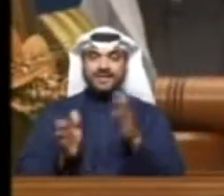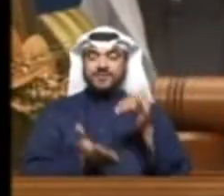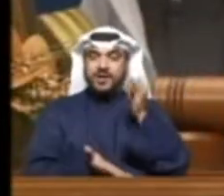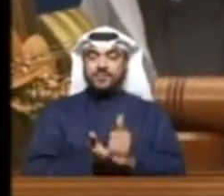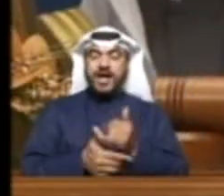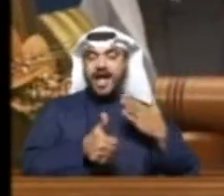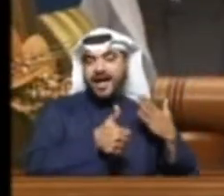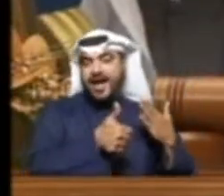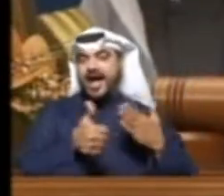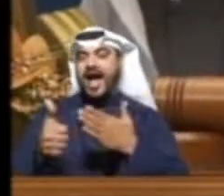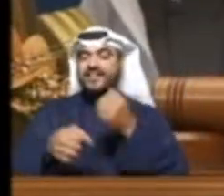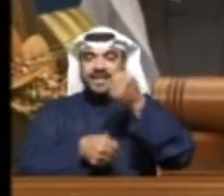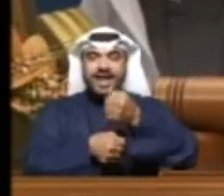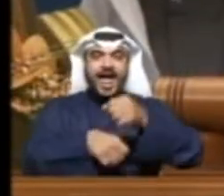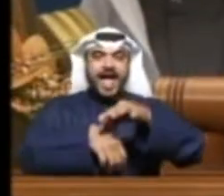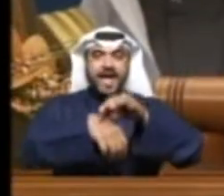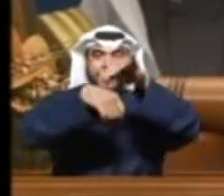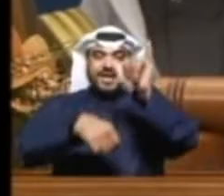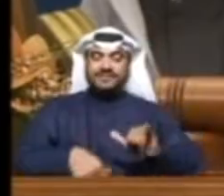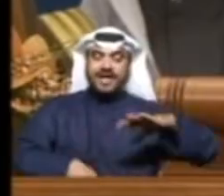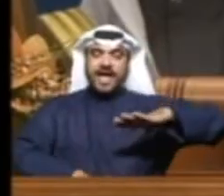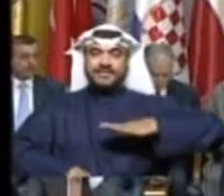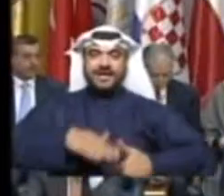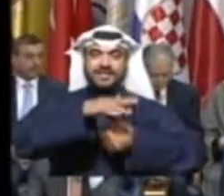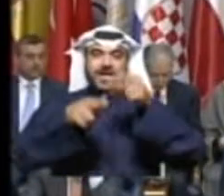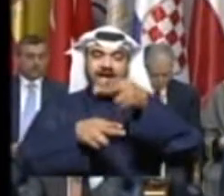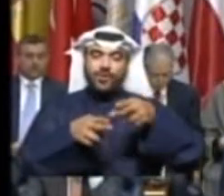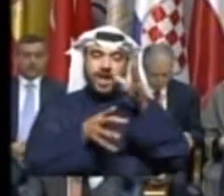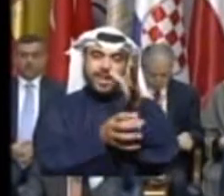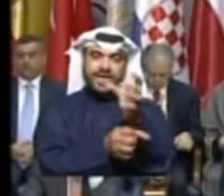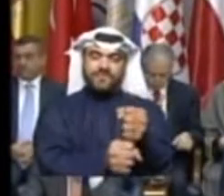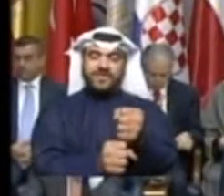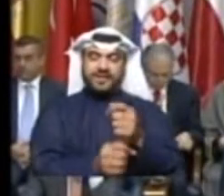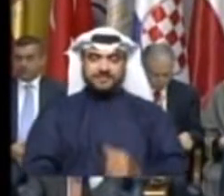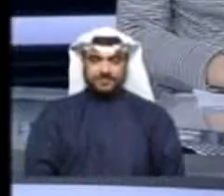قائد العمل الإنساني سمو أمير البلاد حفظه الله ورعاه.